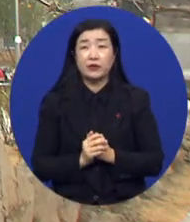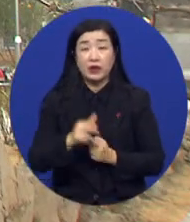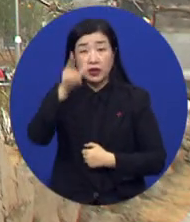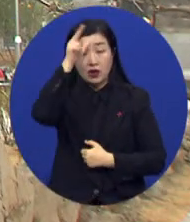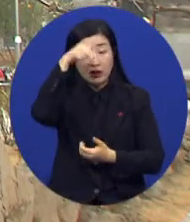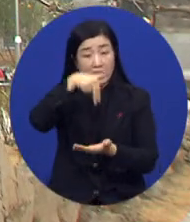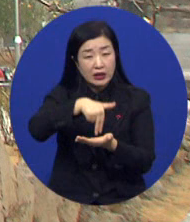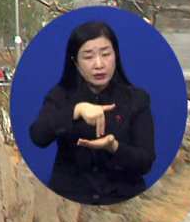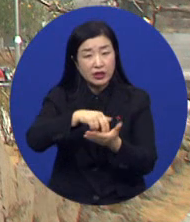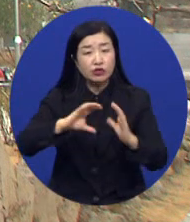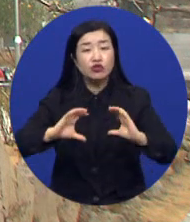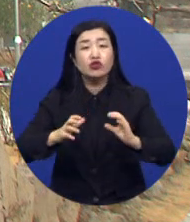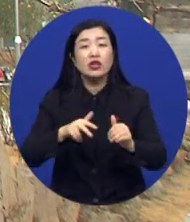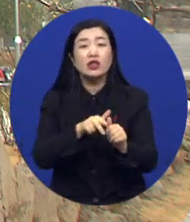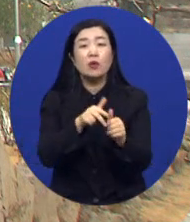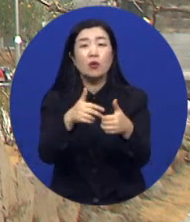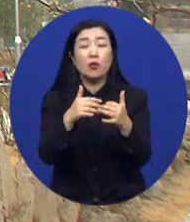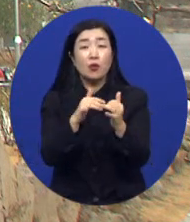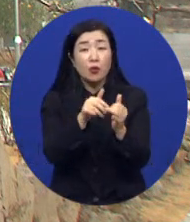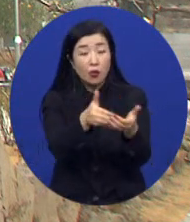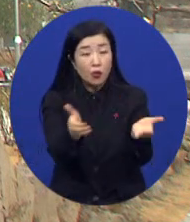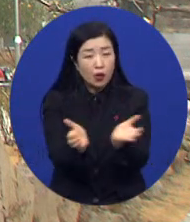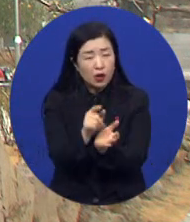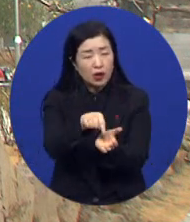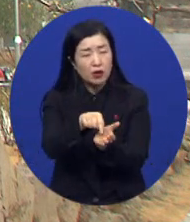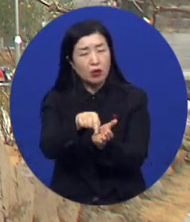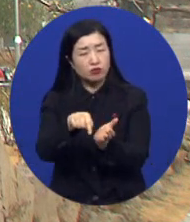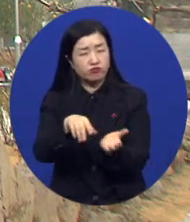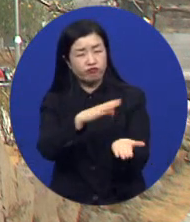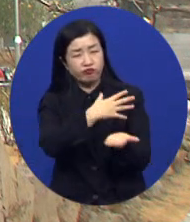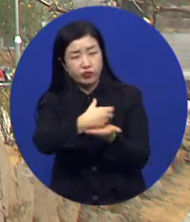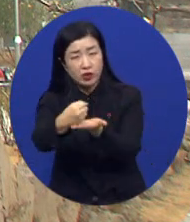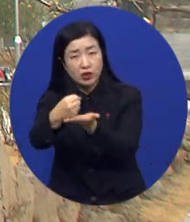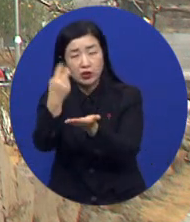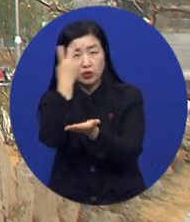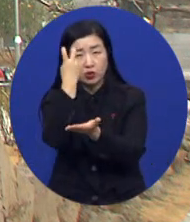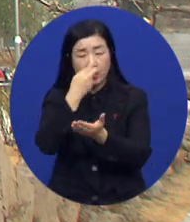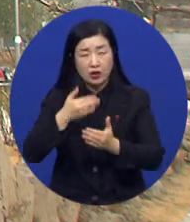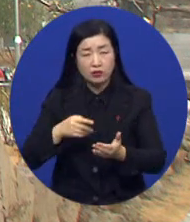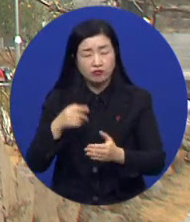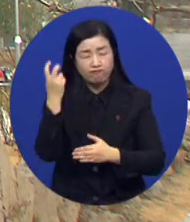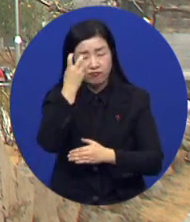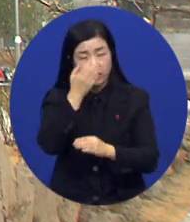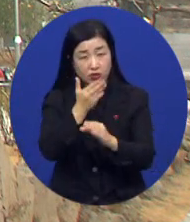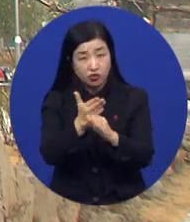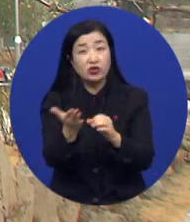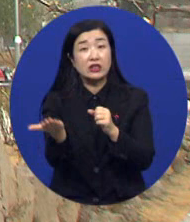경찰은 국정원의 요청대로 압수물에 대해 포렌식 작업을 진행하는 등 수사를 이어가고 있는데